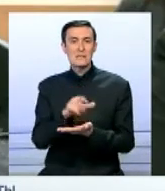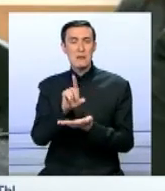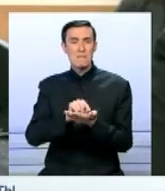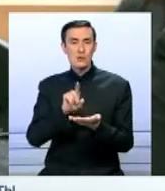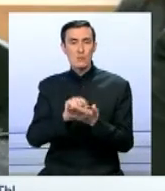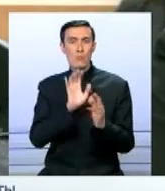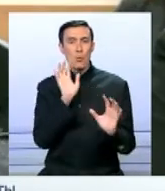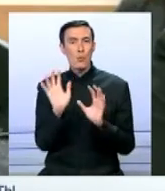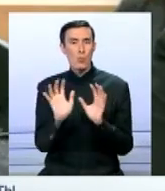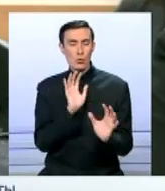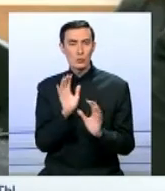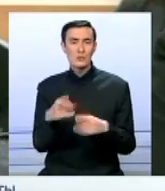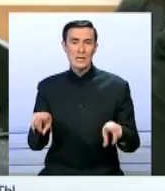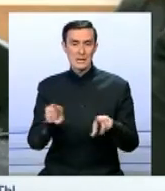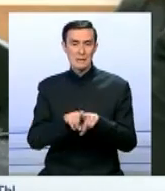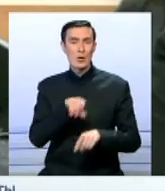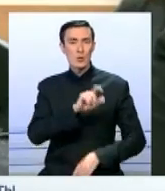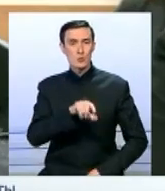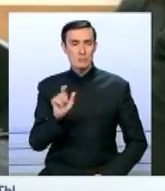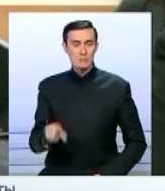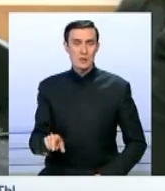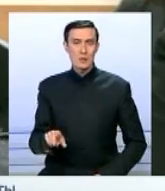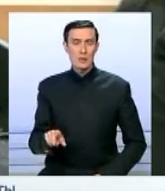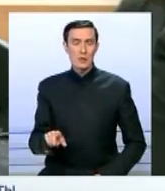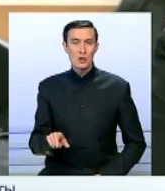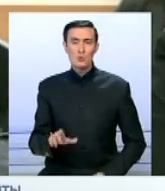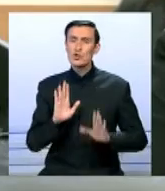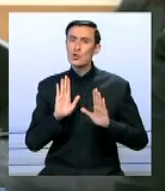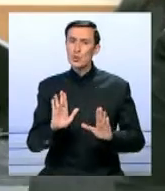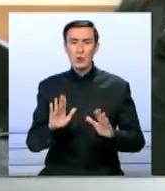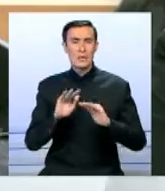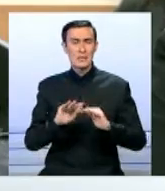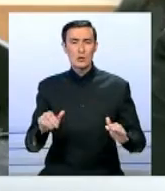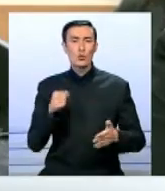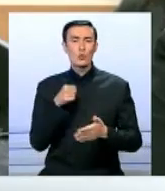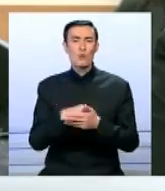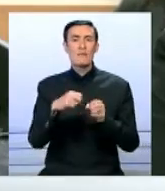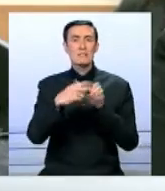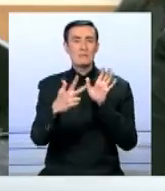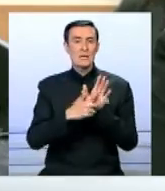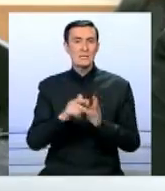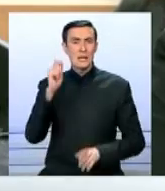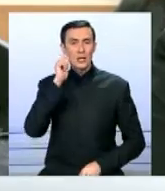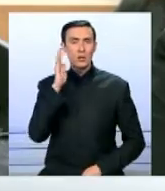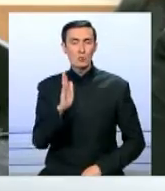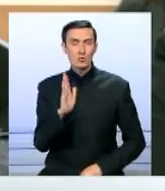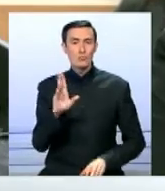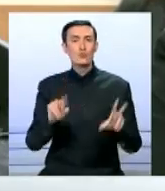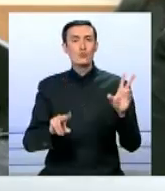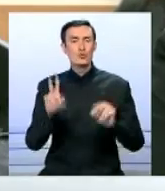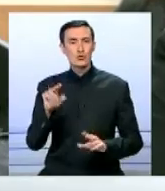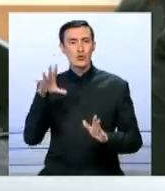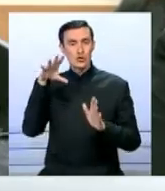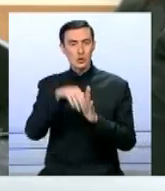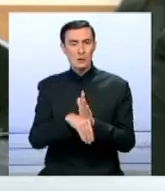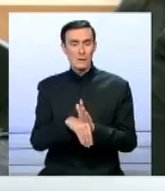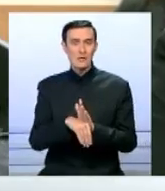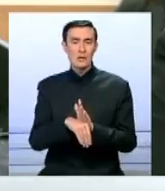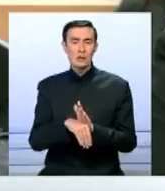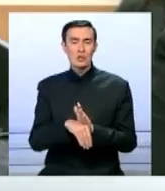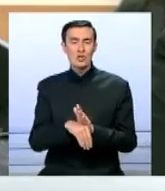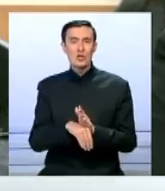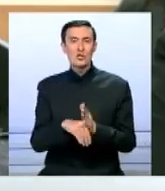ухода за такими людьми, не только дети, да, до 18 лет, они будут учитываться при исчислении